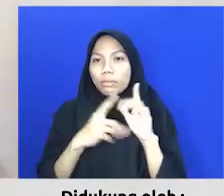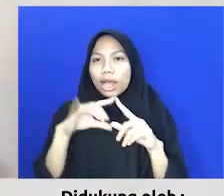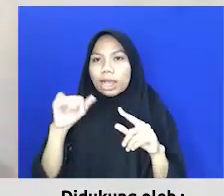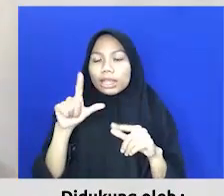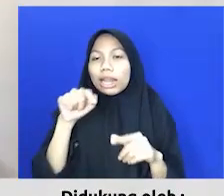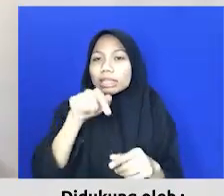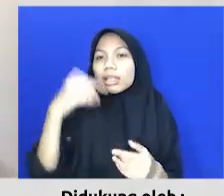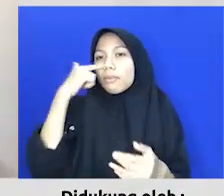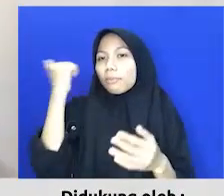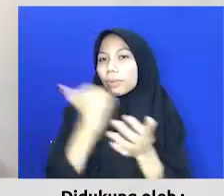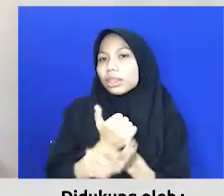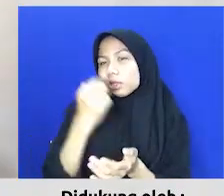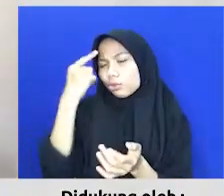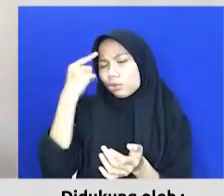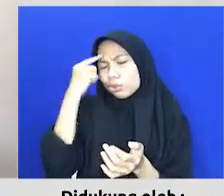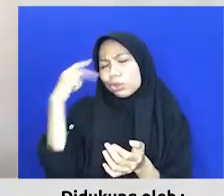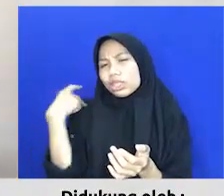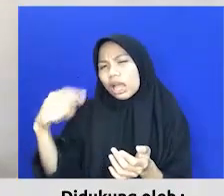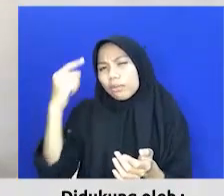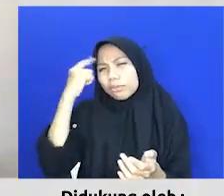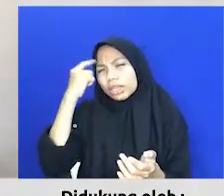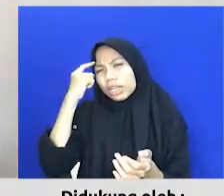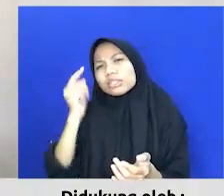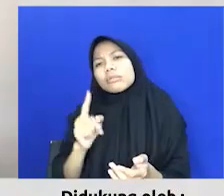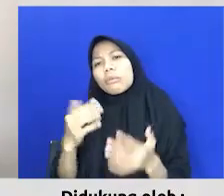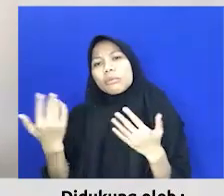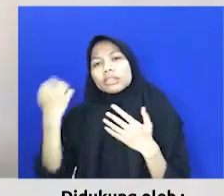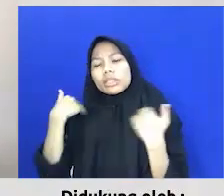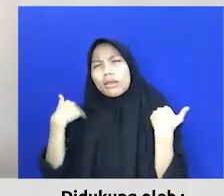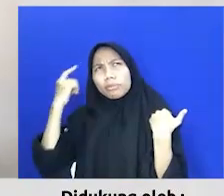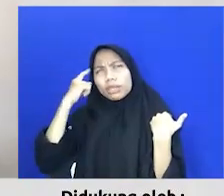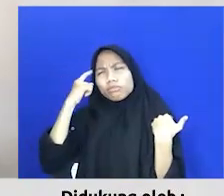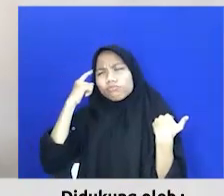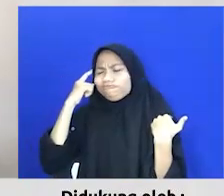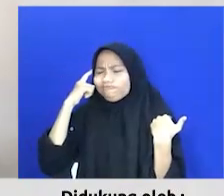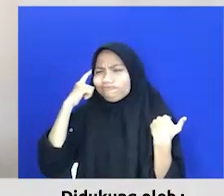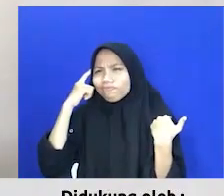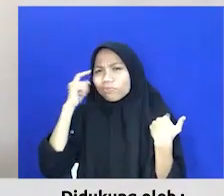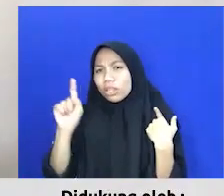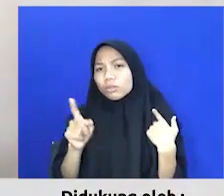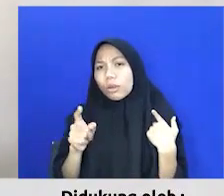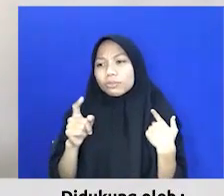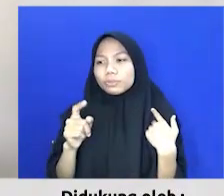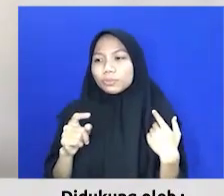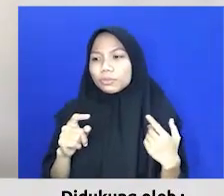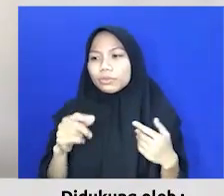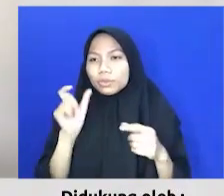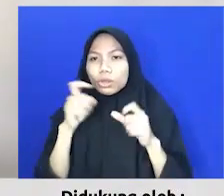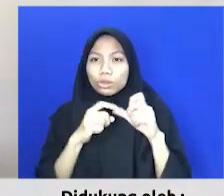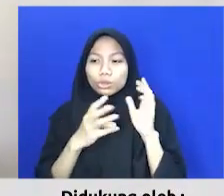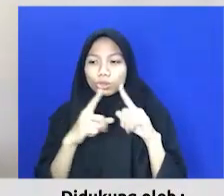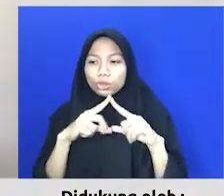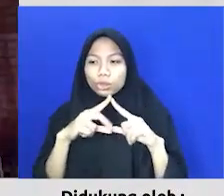gitu, dan berani melakukan eksplorasi gitu ya. Ya dalam beberapa hari ini